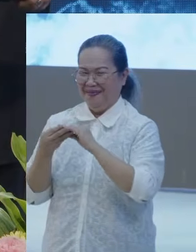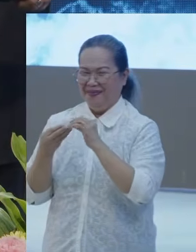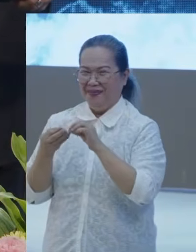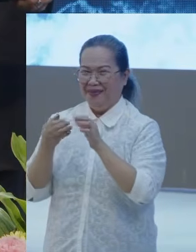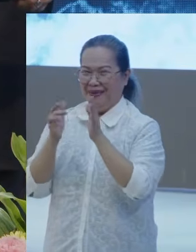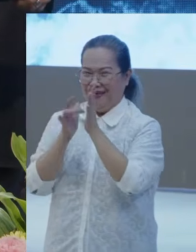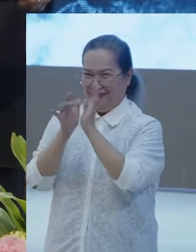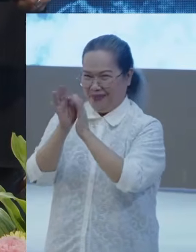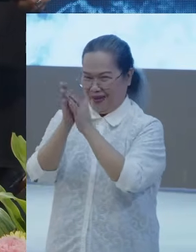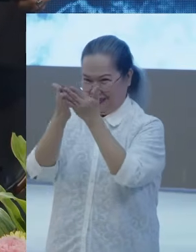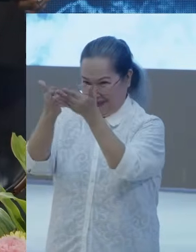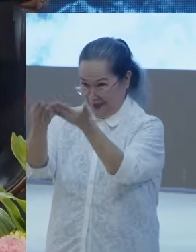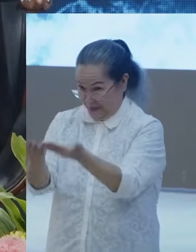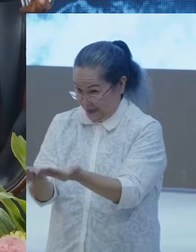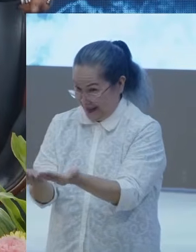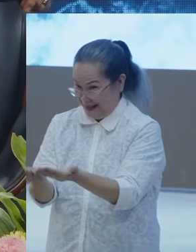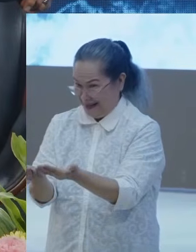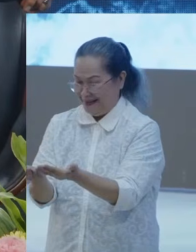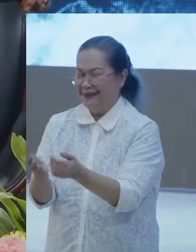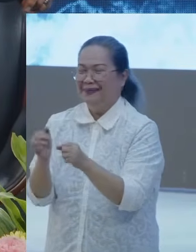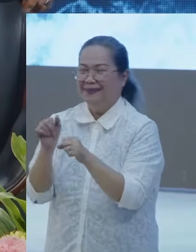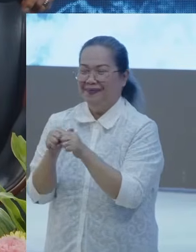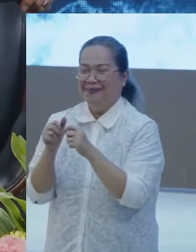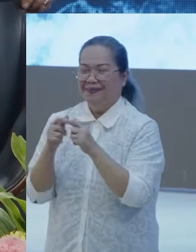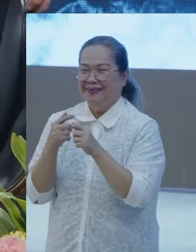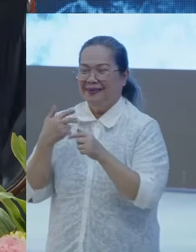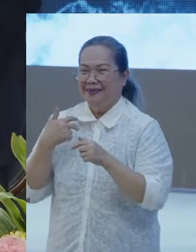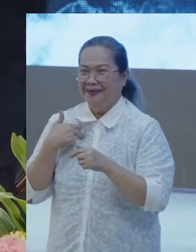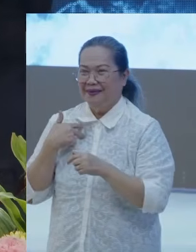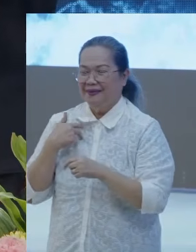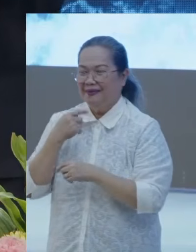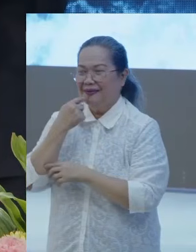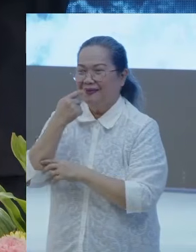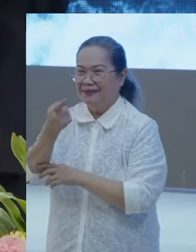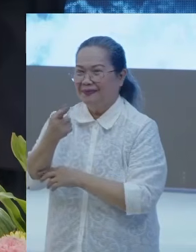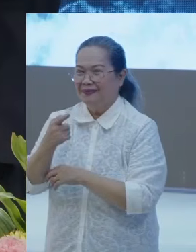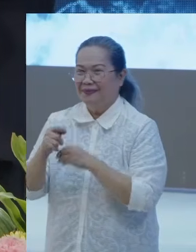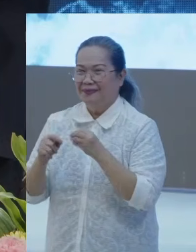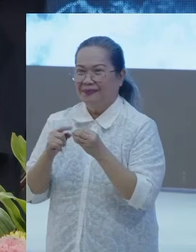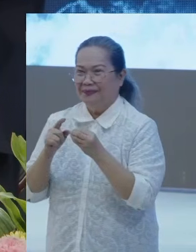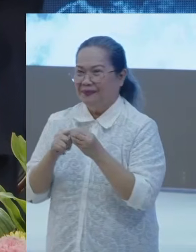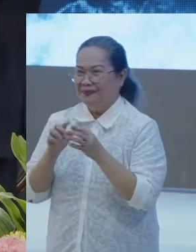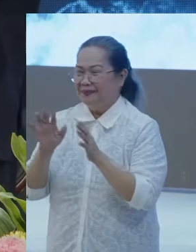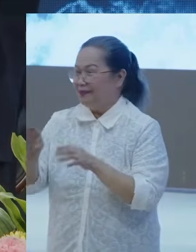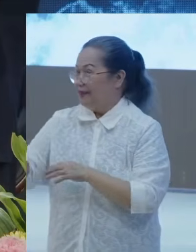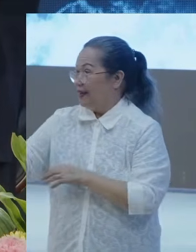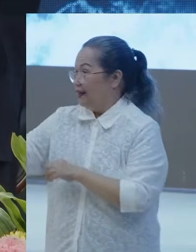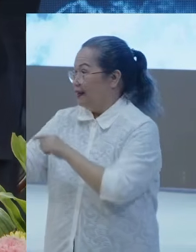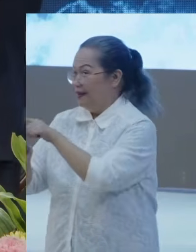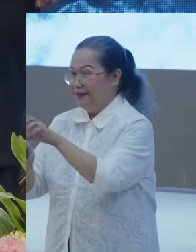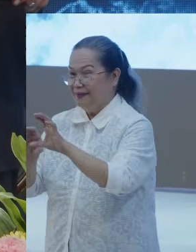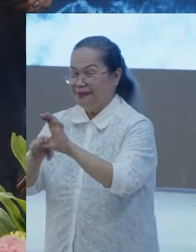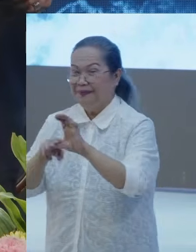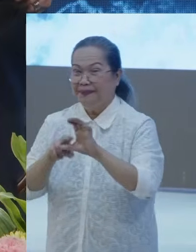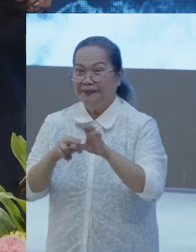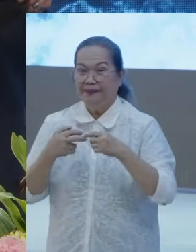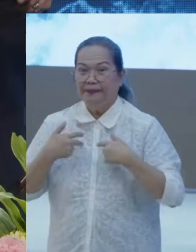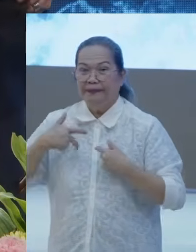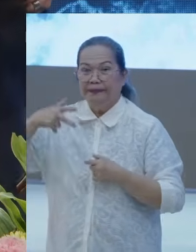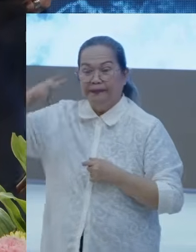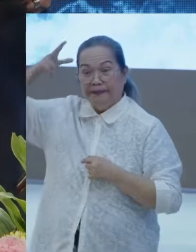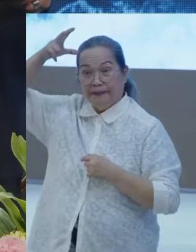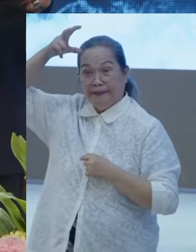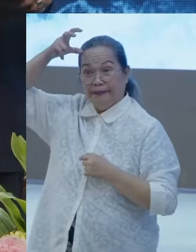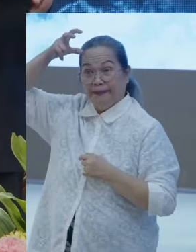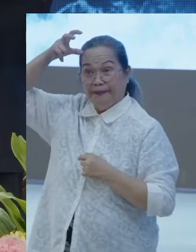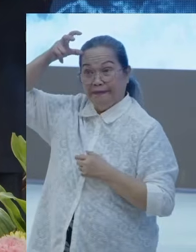yung Biblia niyo, kung wala kayong Biblia, nandyan po sa upuan sa harap ninyo. Then a